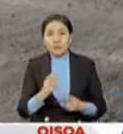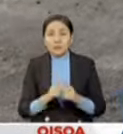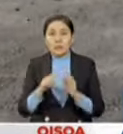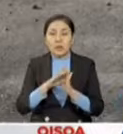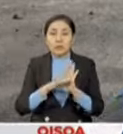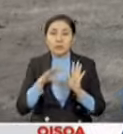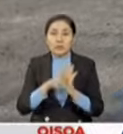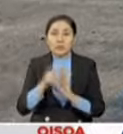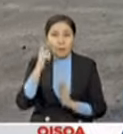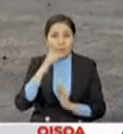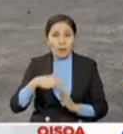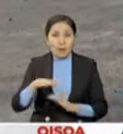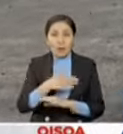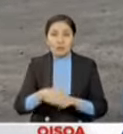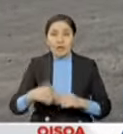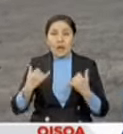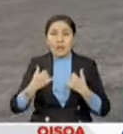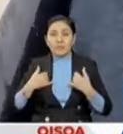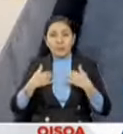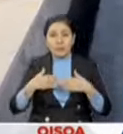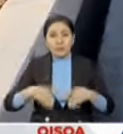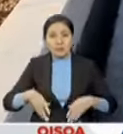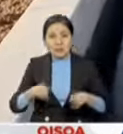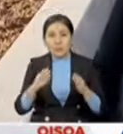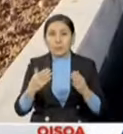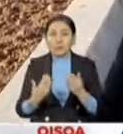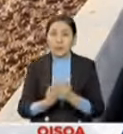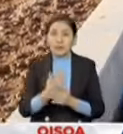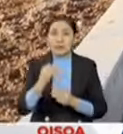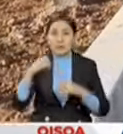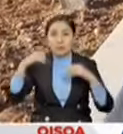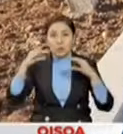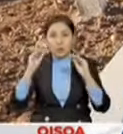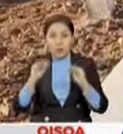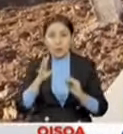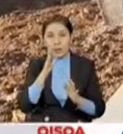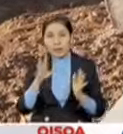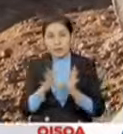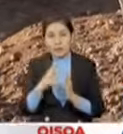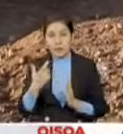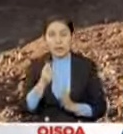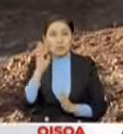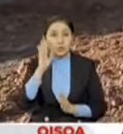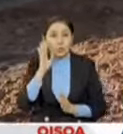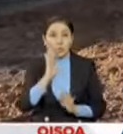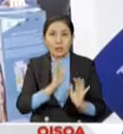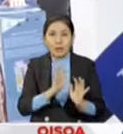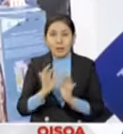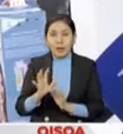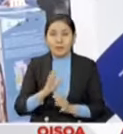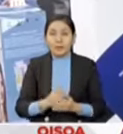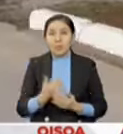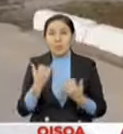dastur doirasida mahalla ko'chalariga asfalt yotqizildi. Yangi simyog'ochlar o'rnatilib, elektr energiya, gaz, suv bilan ta'minlandi.